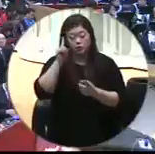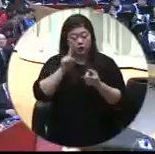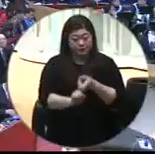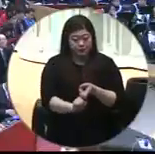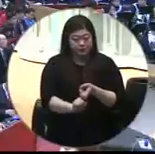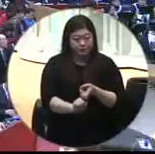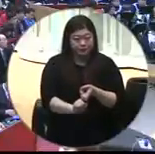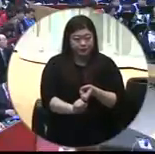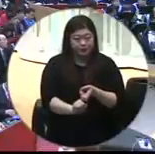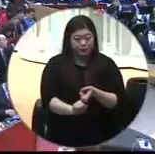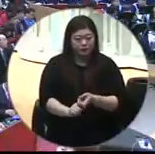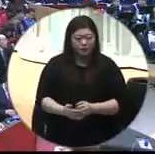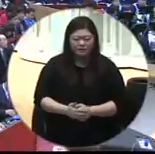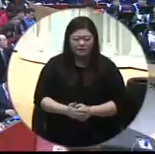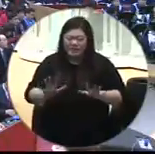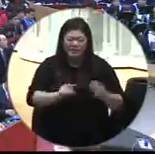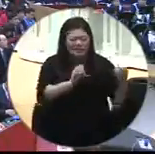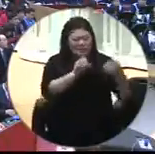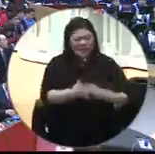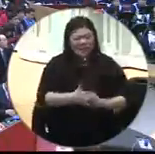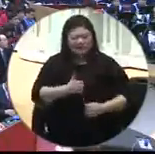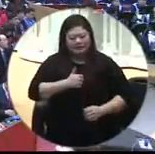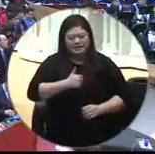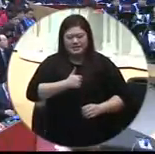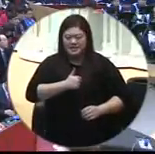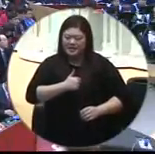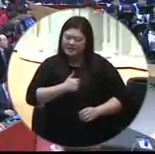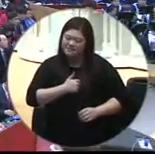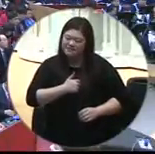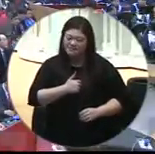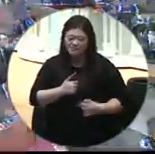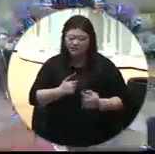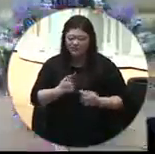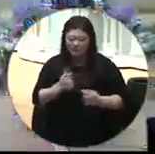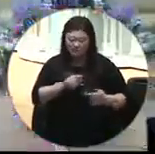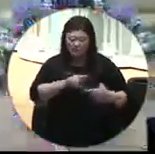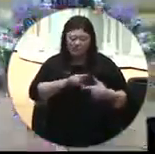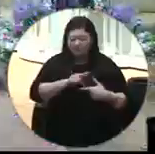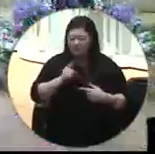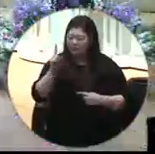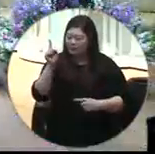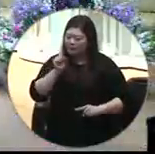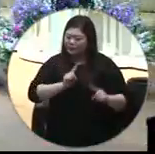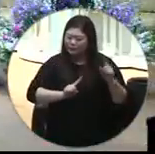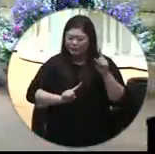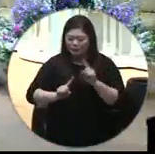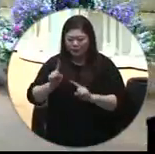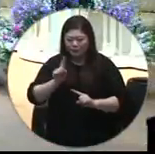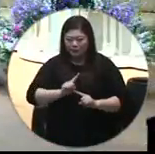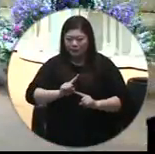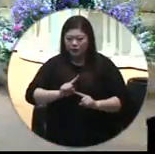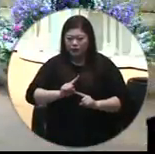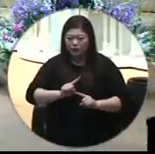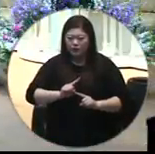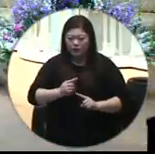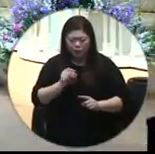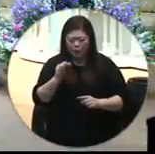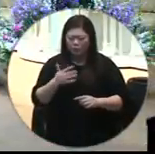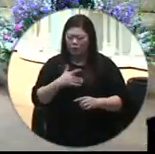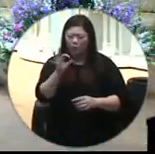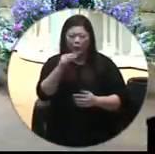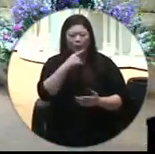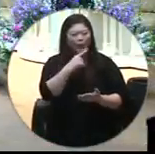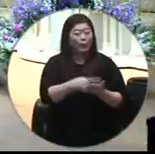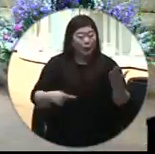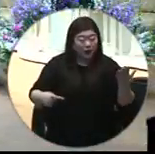내가 좀 자존심이 상해도 내가 좀 어떤 의미로 내 명예가 손상이 되어도 내가 물질적인 손해를 좀